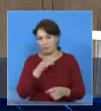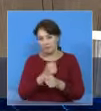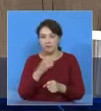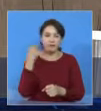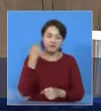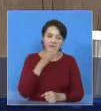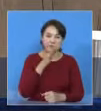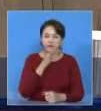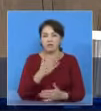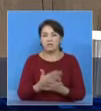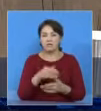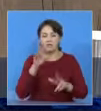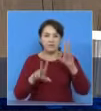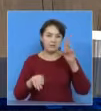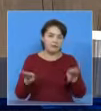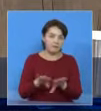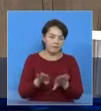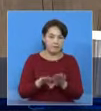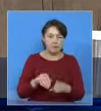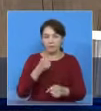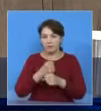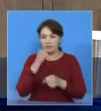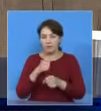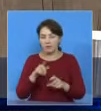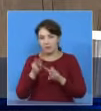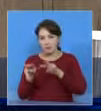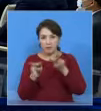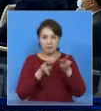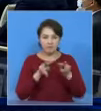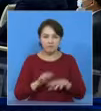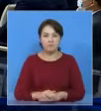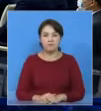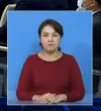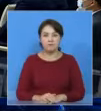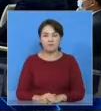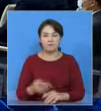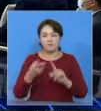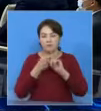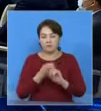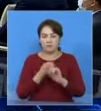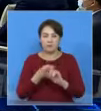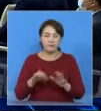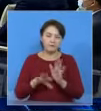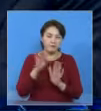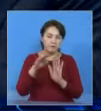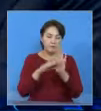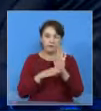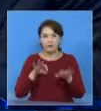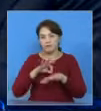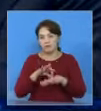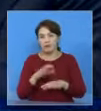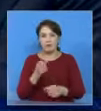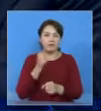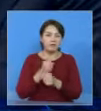качественная реализация наших обещаний также будет на строгом партийном контроле. В связи с тем, что в рамках предвыборной программы проводится